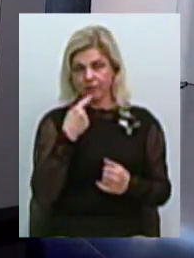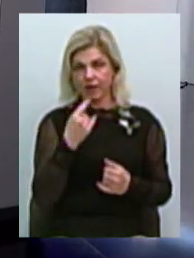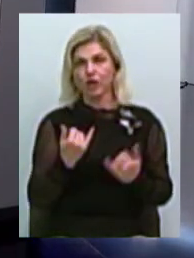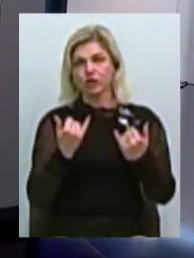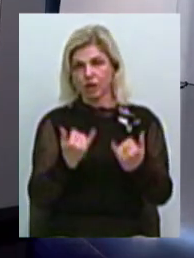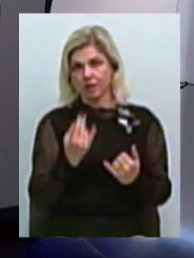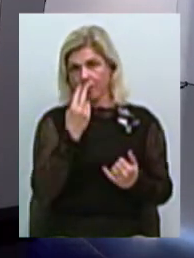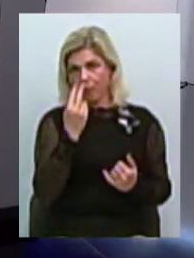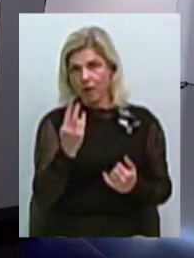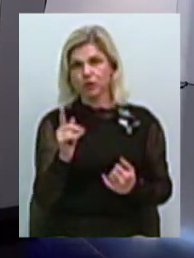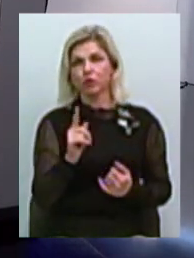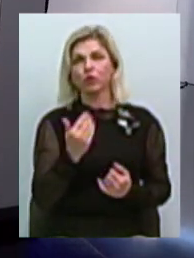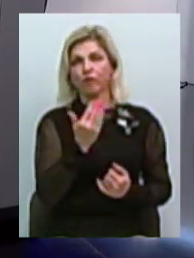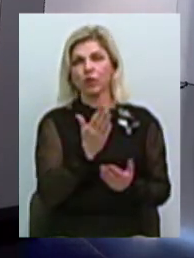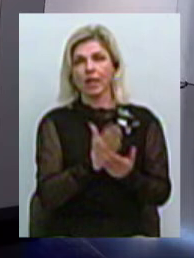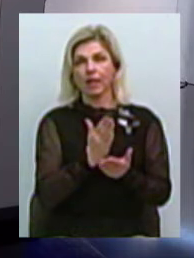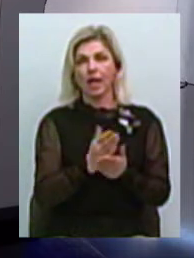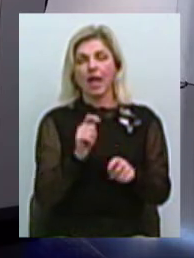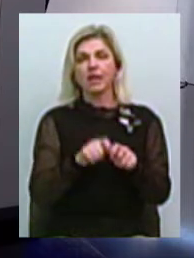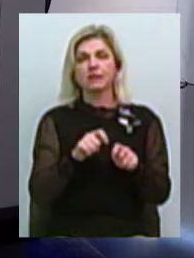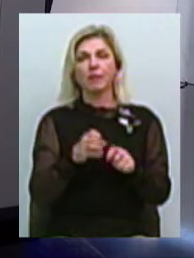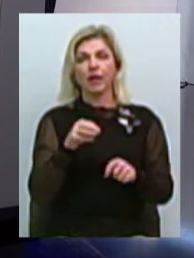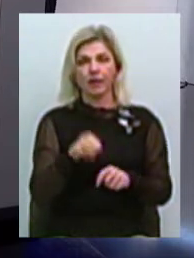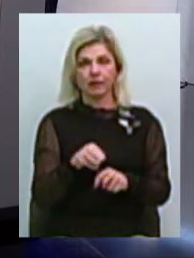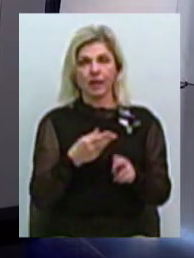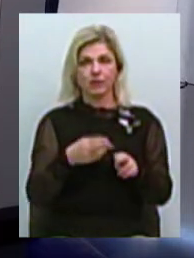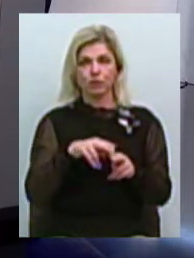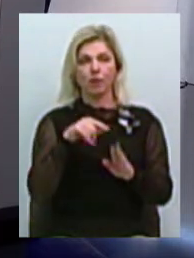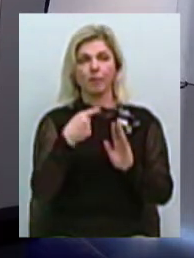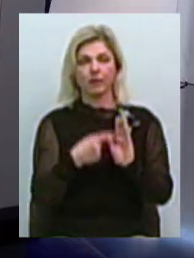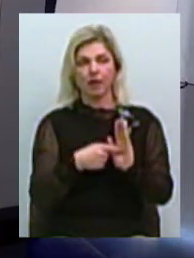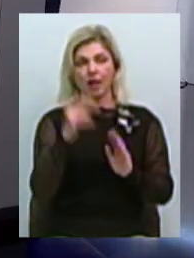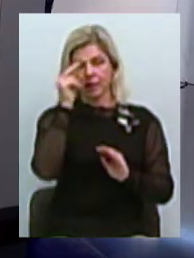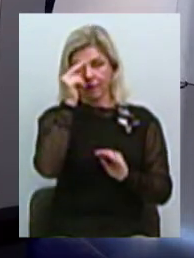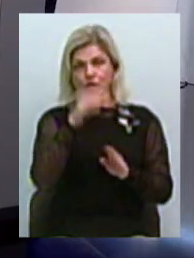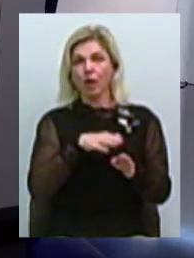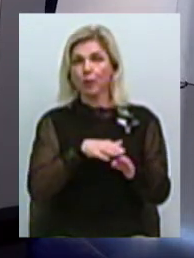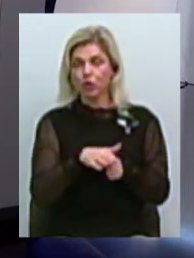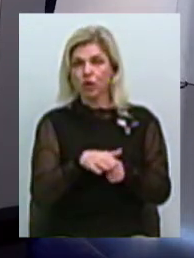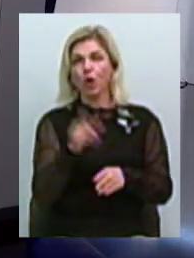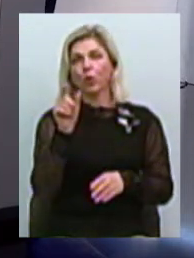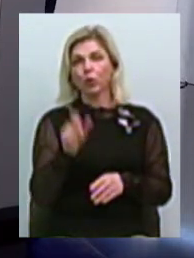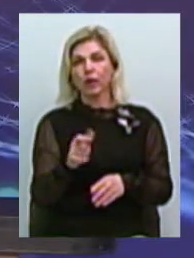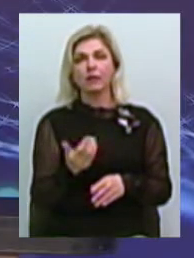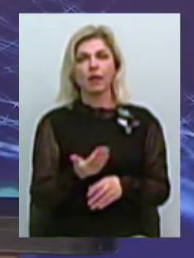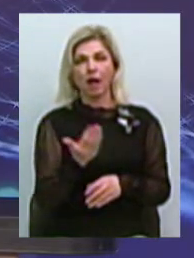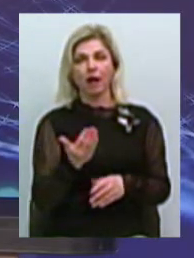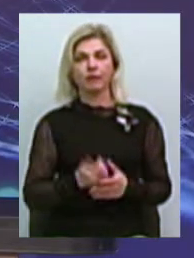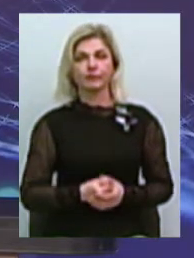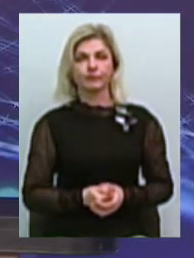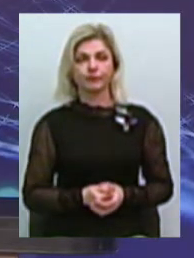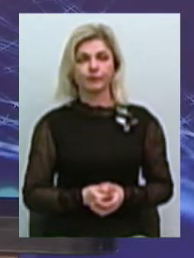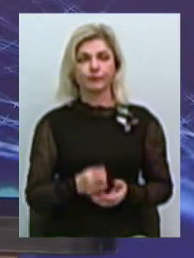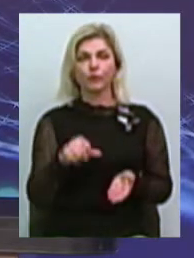побачили, що вона є експерткою в цьому питанні, відповідне навчання вона пройшла. людина, яка